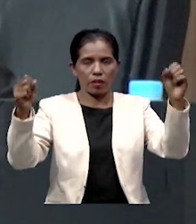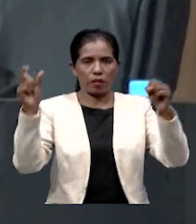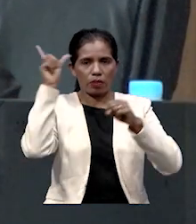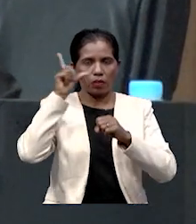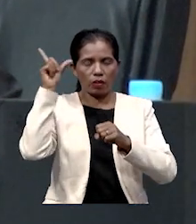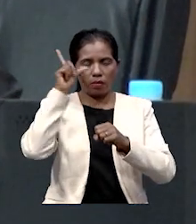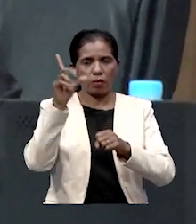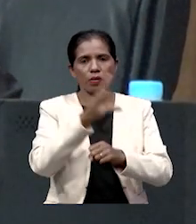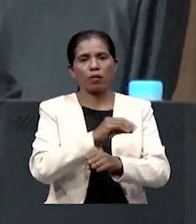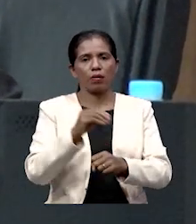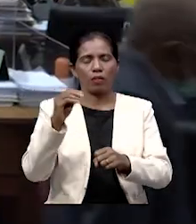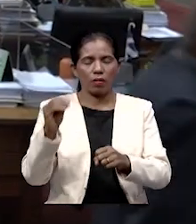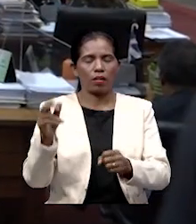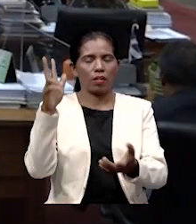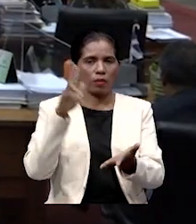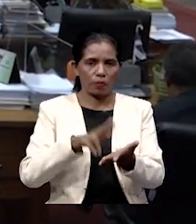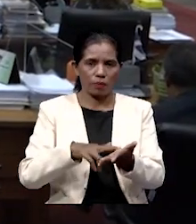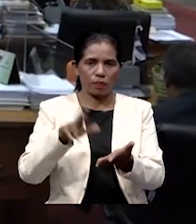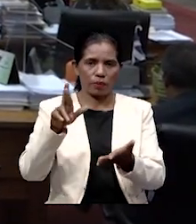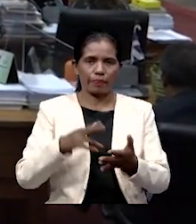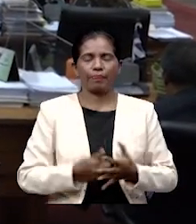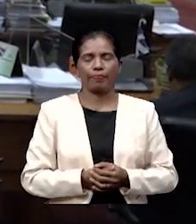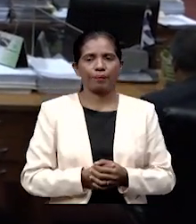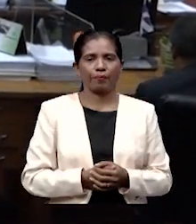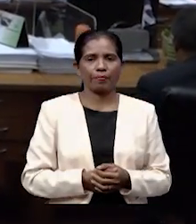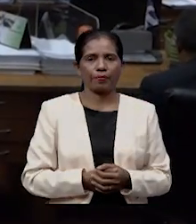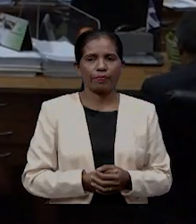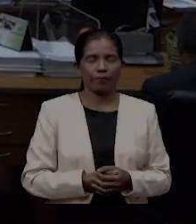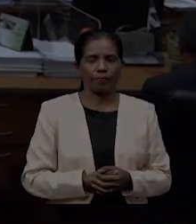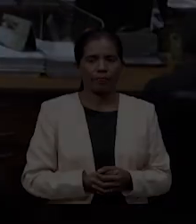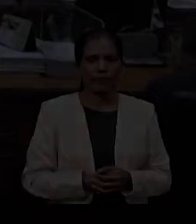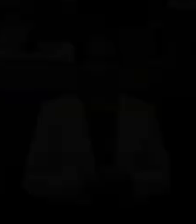Francisco Guterres Lualo, ato promulga. Bem-vinda, Ximenes, GMN.